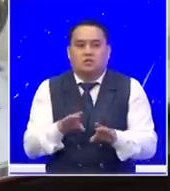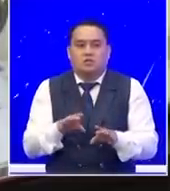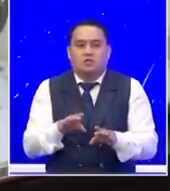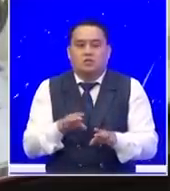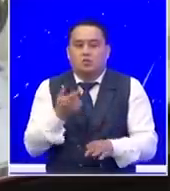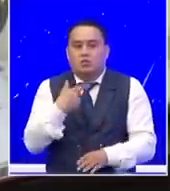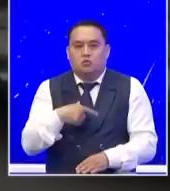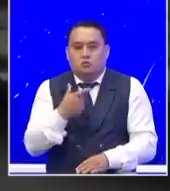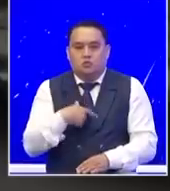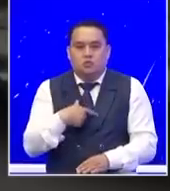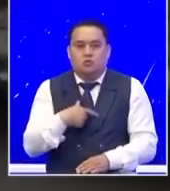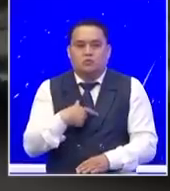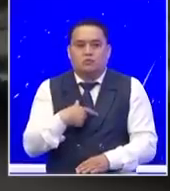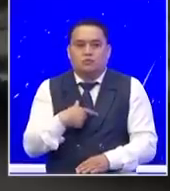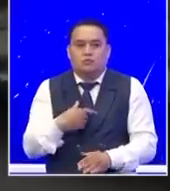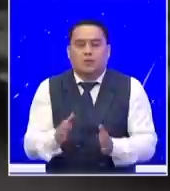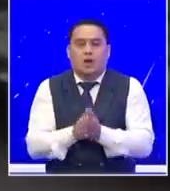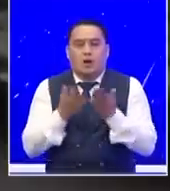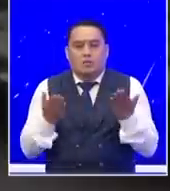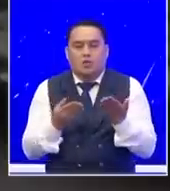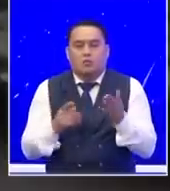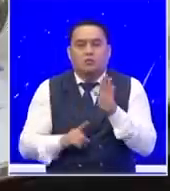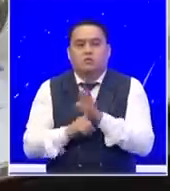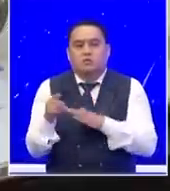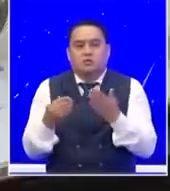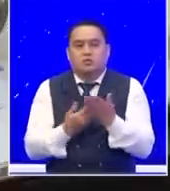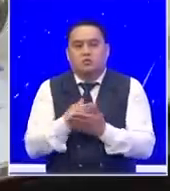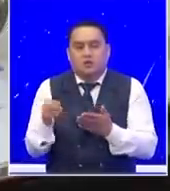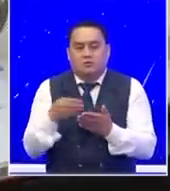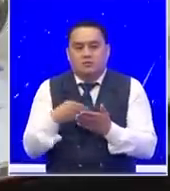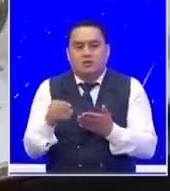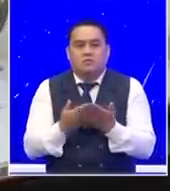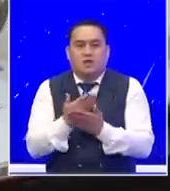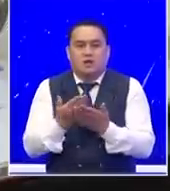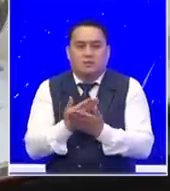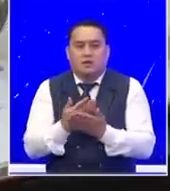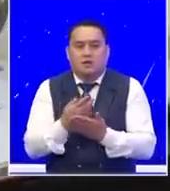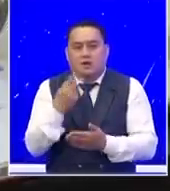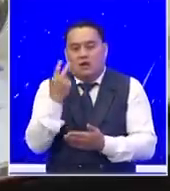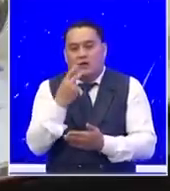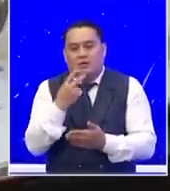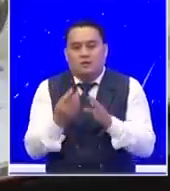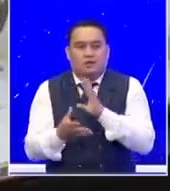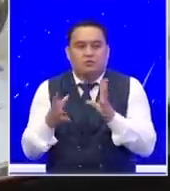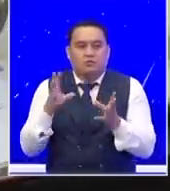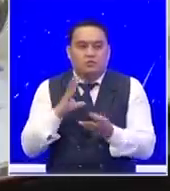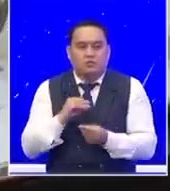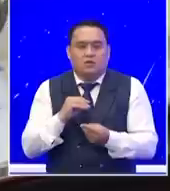үшін бір альбом сатып алып кезінде бастап сала берген ғой. Қарамайтын ондай